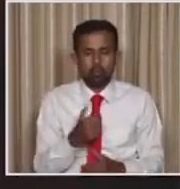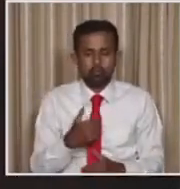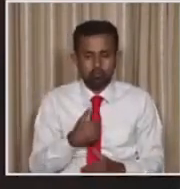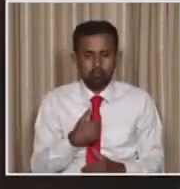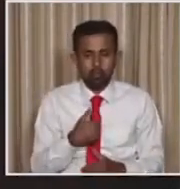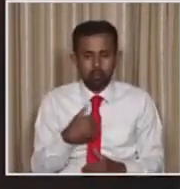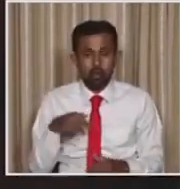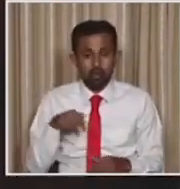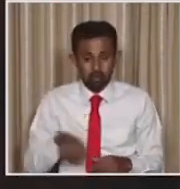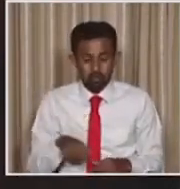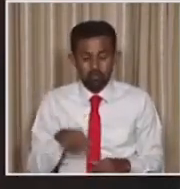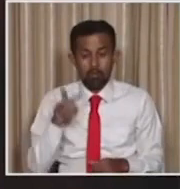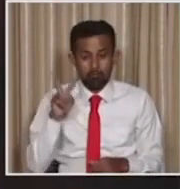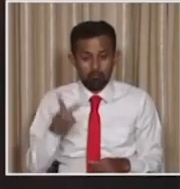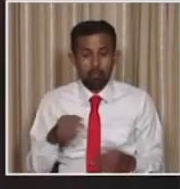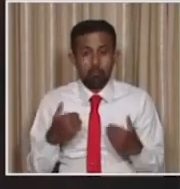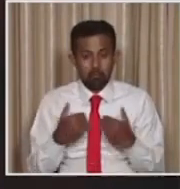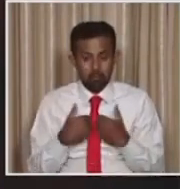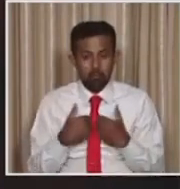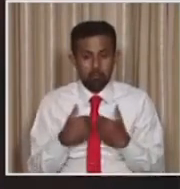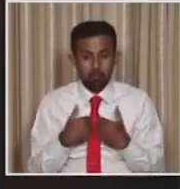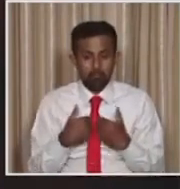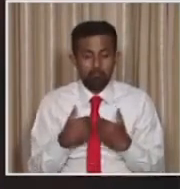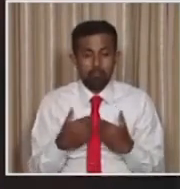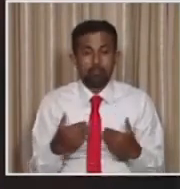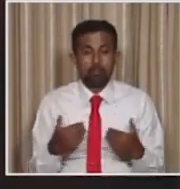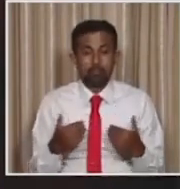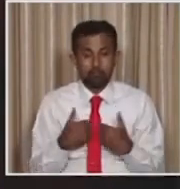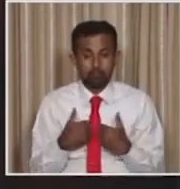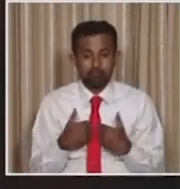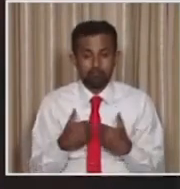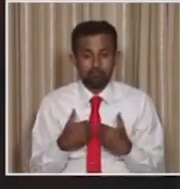අදත් විශ්වාස කරනවා අපි